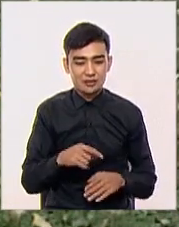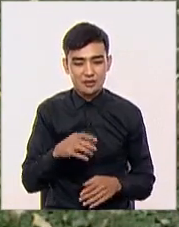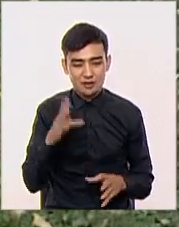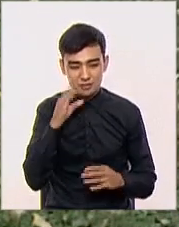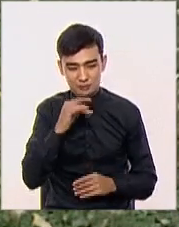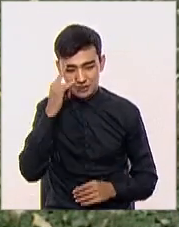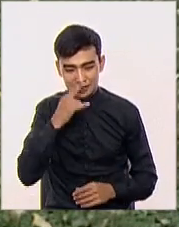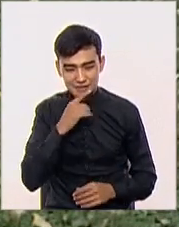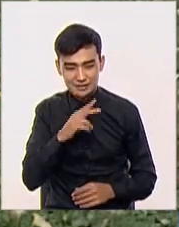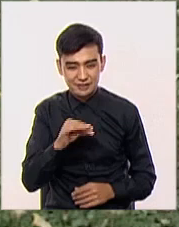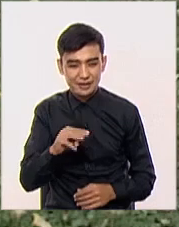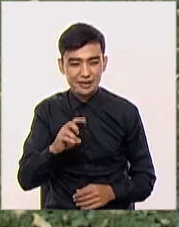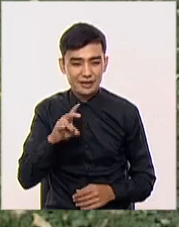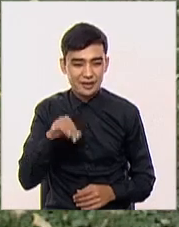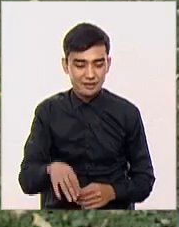Казахстана экспортировать